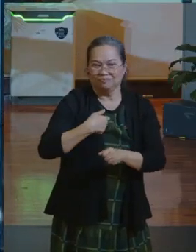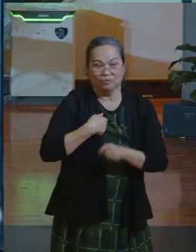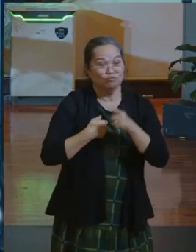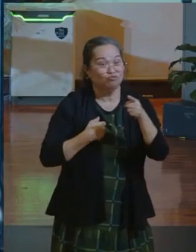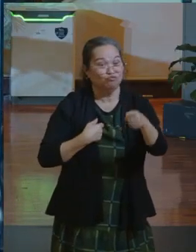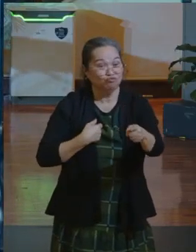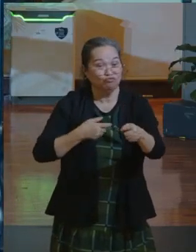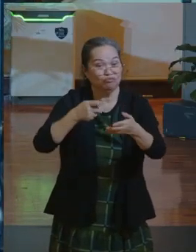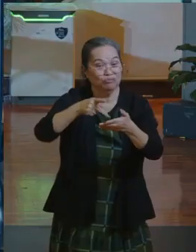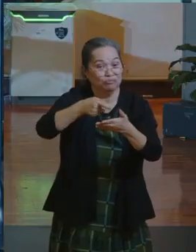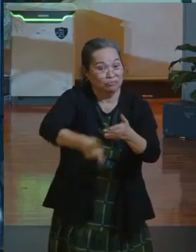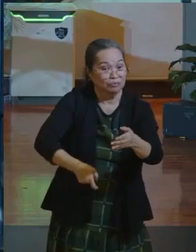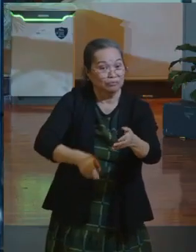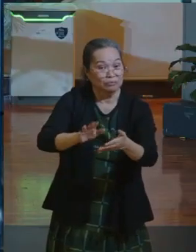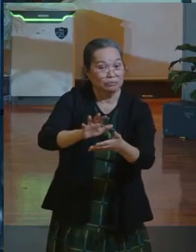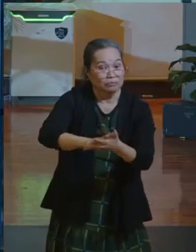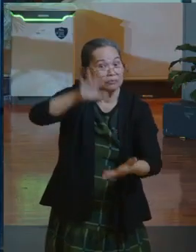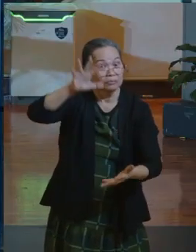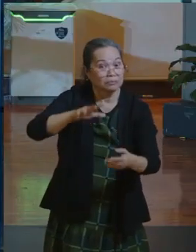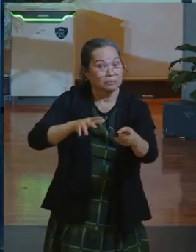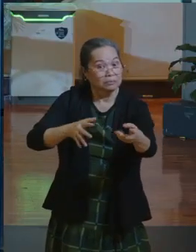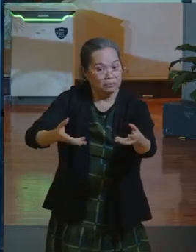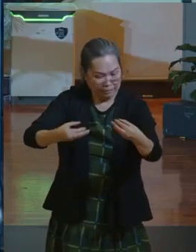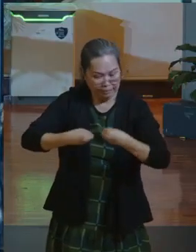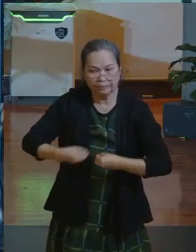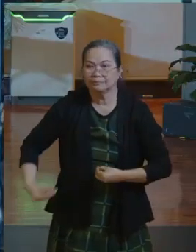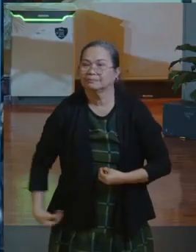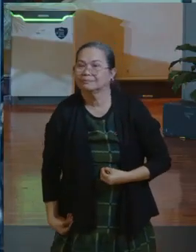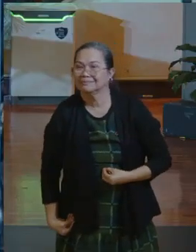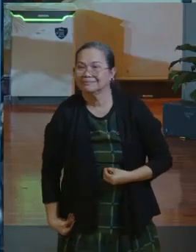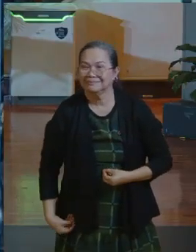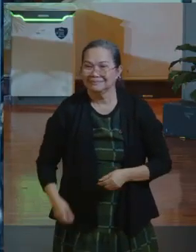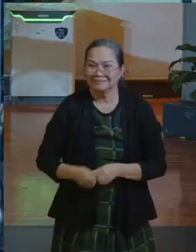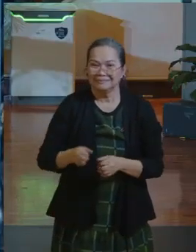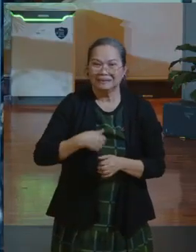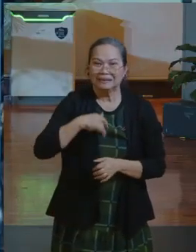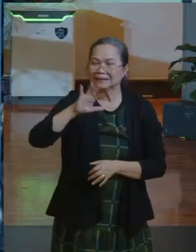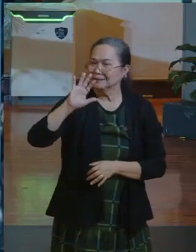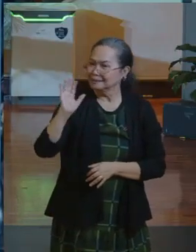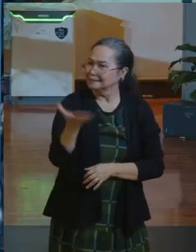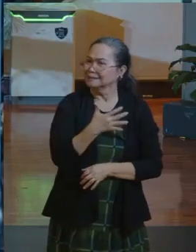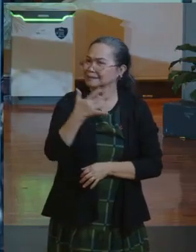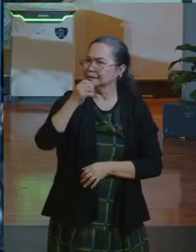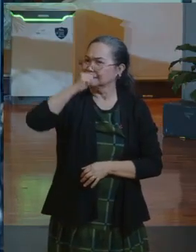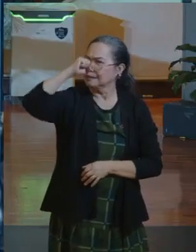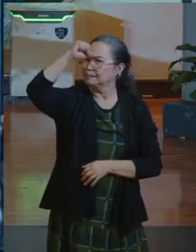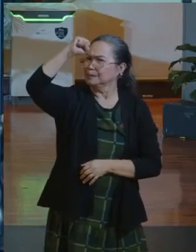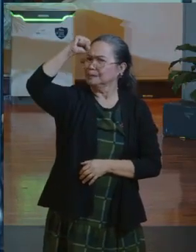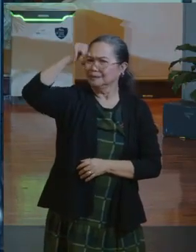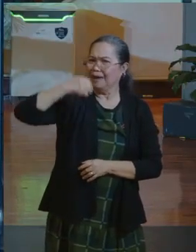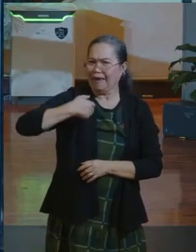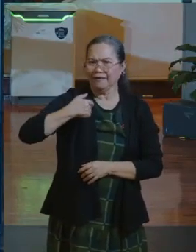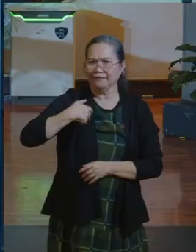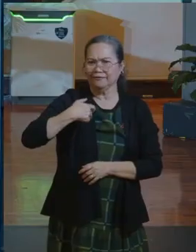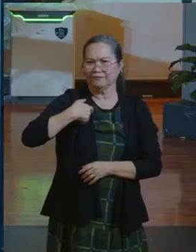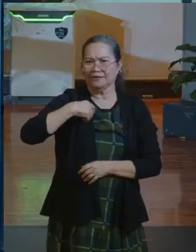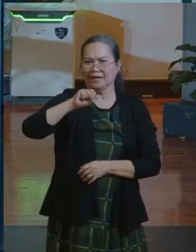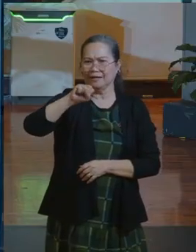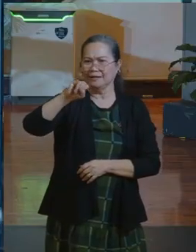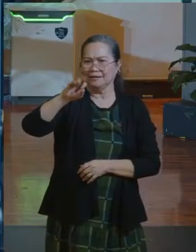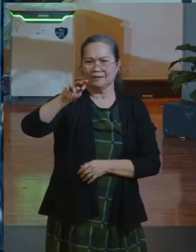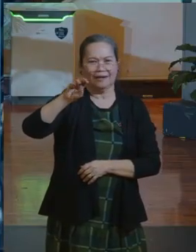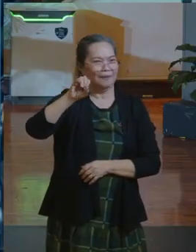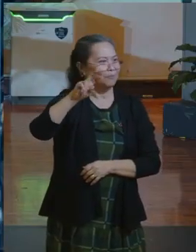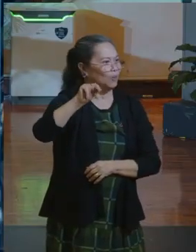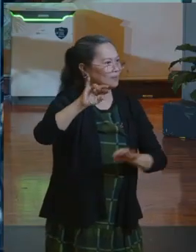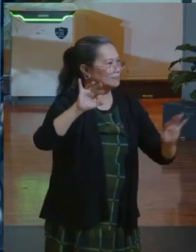tax collector. Meron din po revolusyonaryo si Simon the Zealot. Para na yan, para